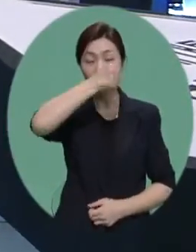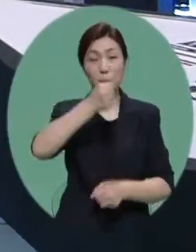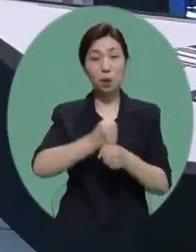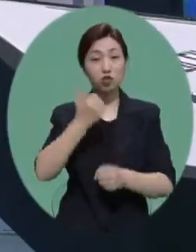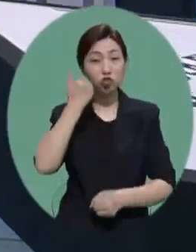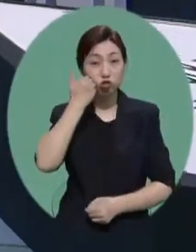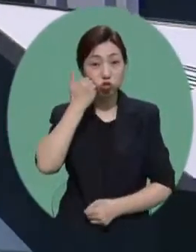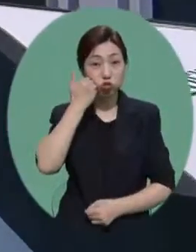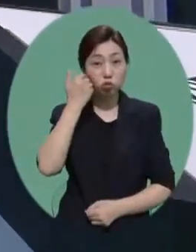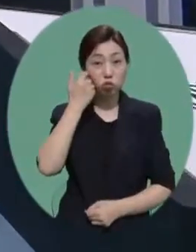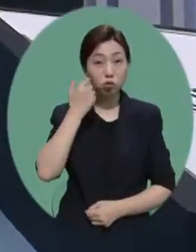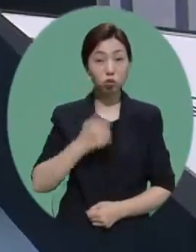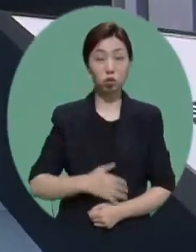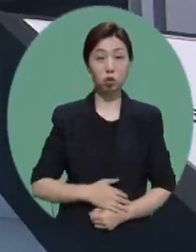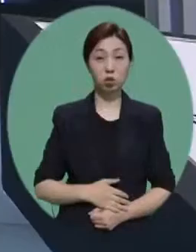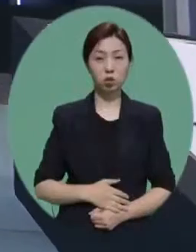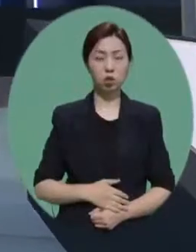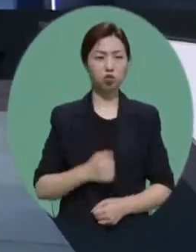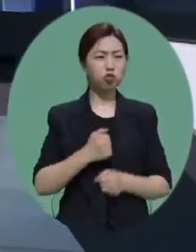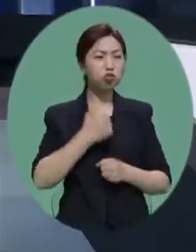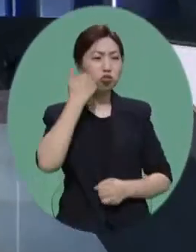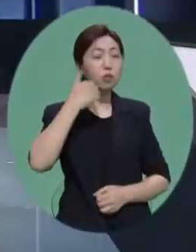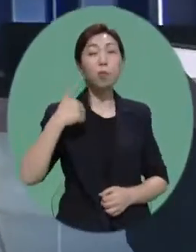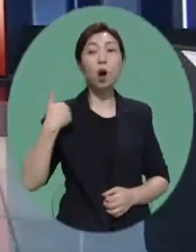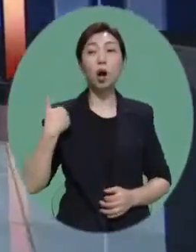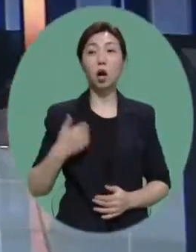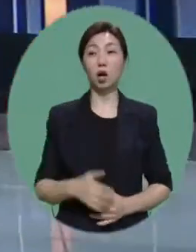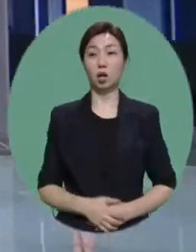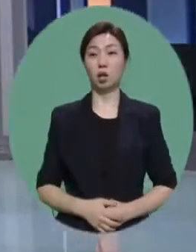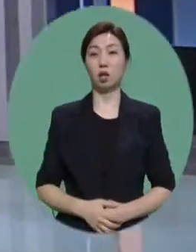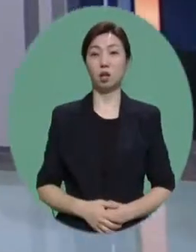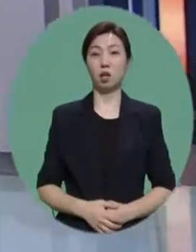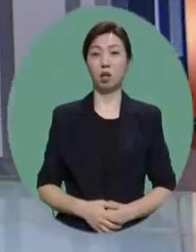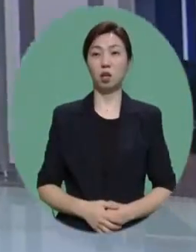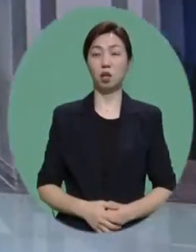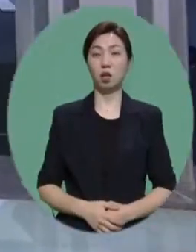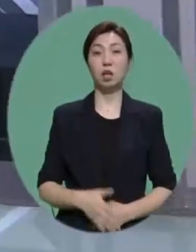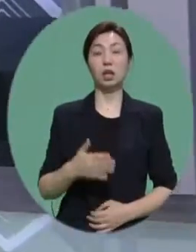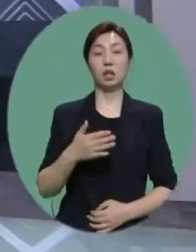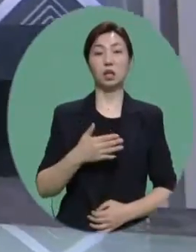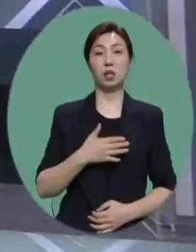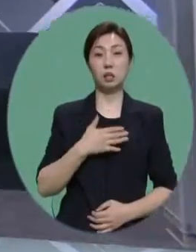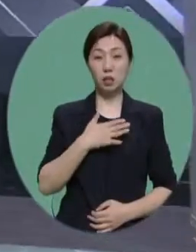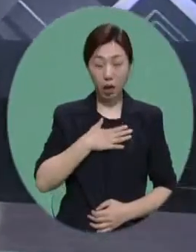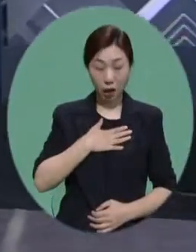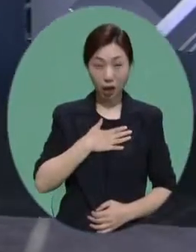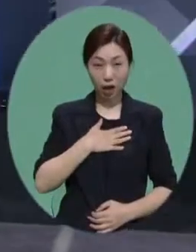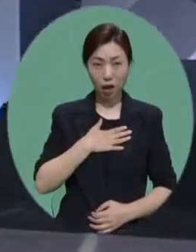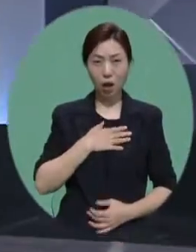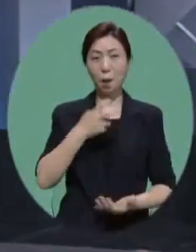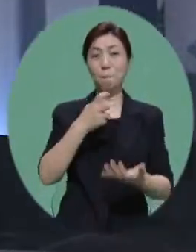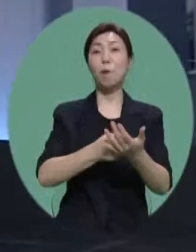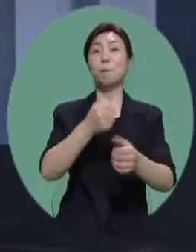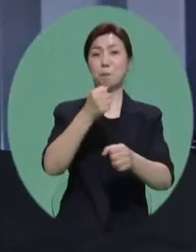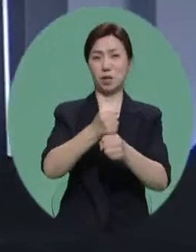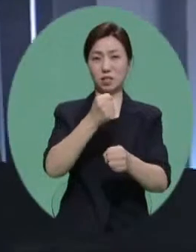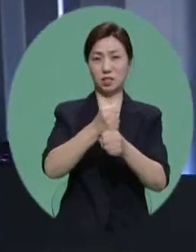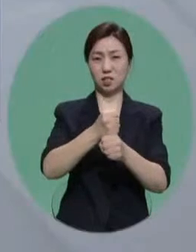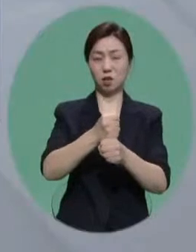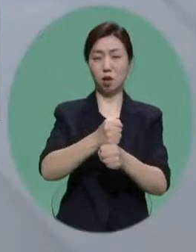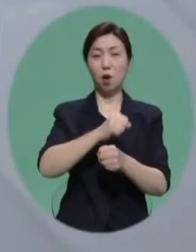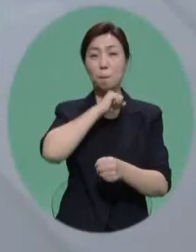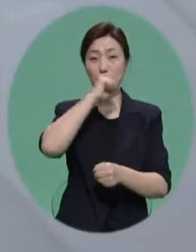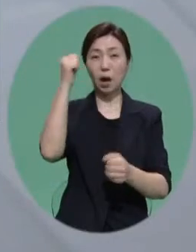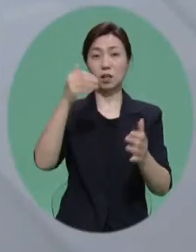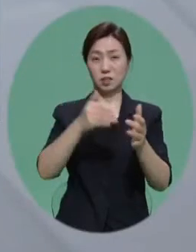만든 분이 누군지는 잘 모르겠습니다 여기 있습니다 아 그래 아 제가 법원 만들어서 어야 1가 된겁니다